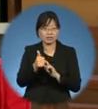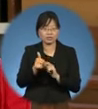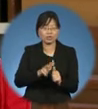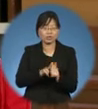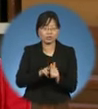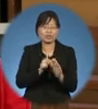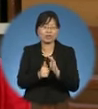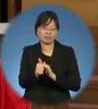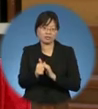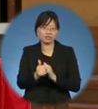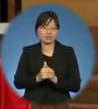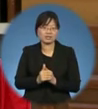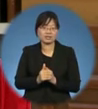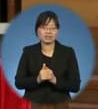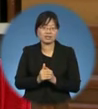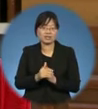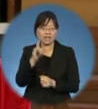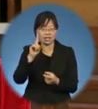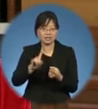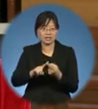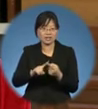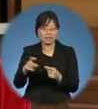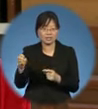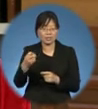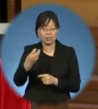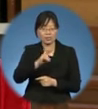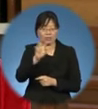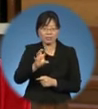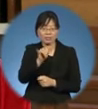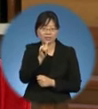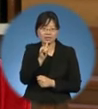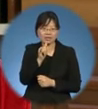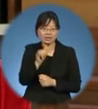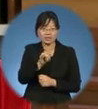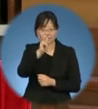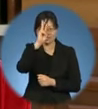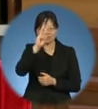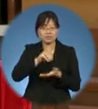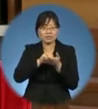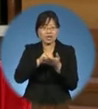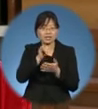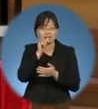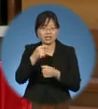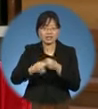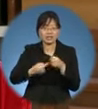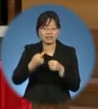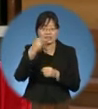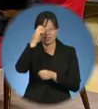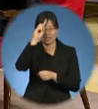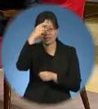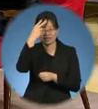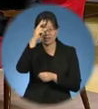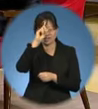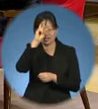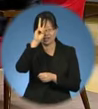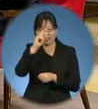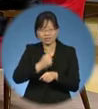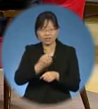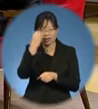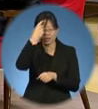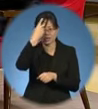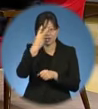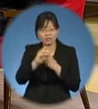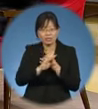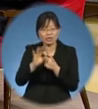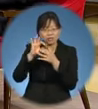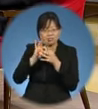후보 선수들이에요. 예, 예. 그러면 그게 또 반복이 됩니다. 중학교 가면 또 후보. 또 1, 2학년. 예. 또 고등학교 가면